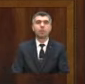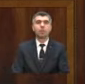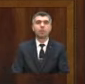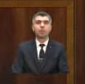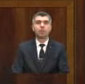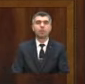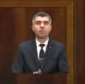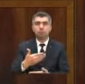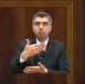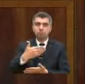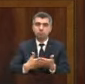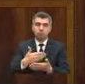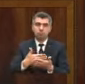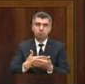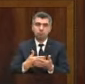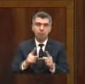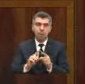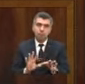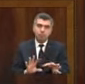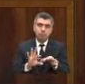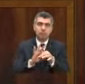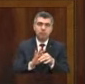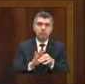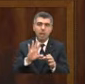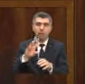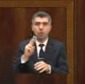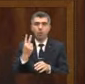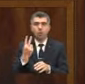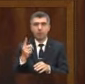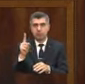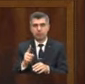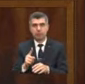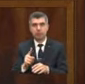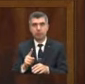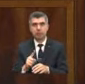الميثاق أو اتفاق الثلاثي في